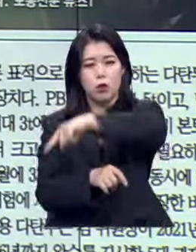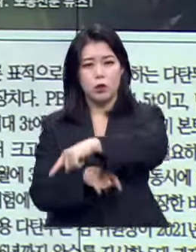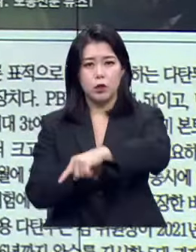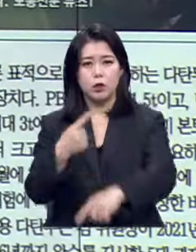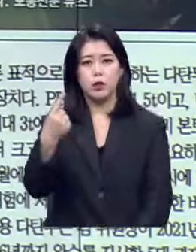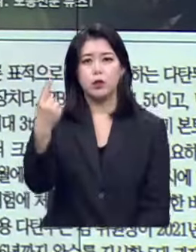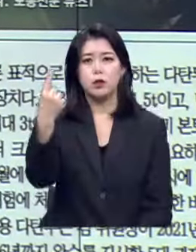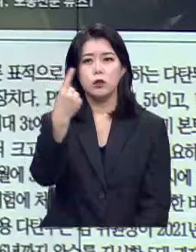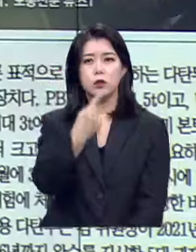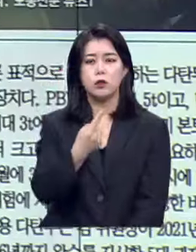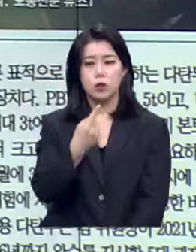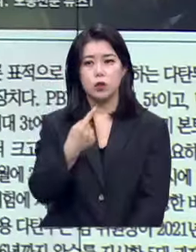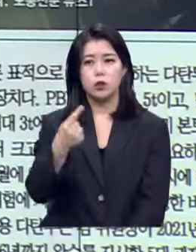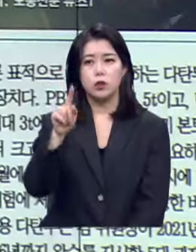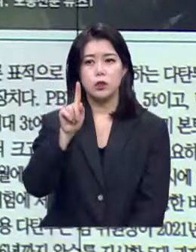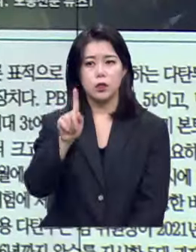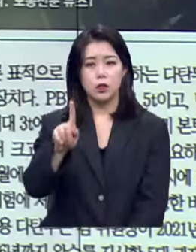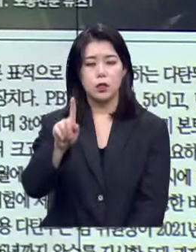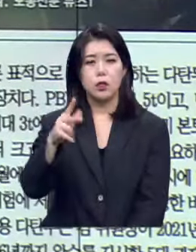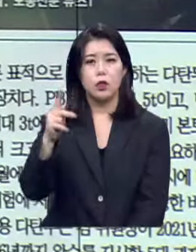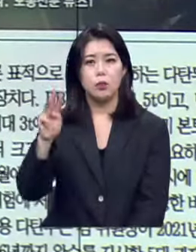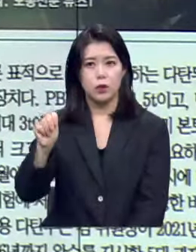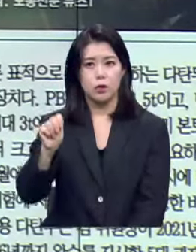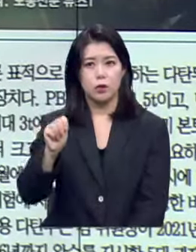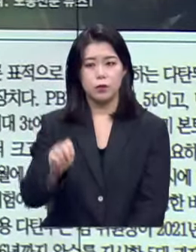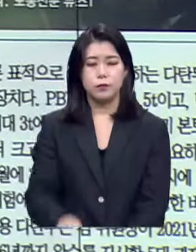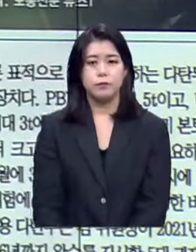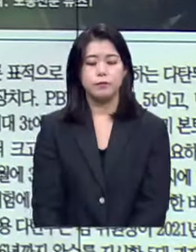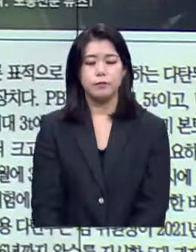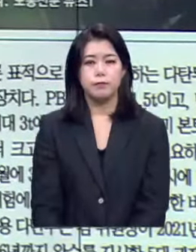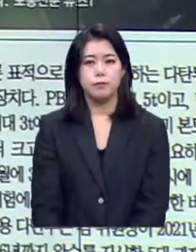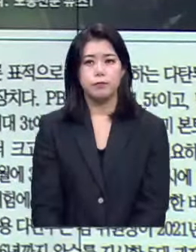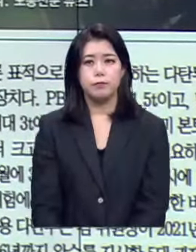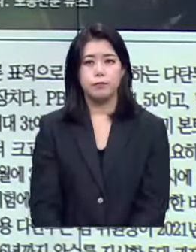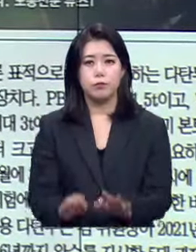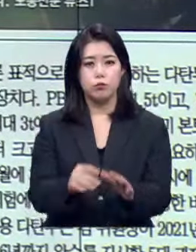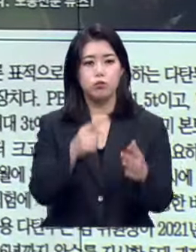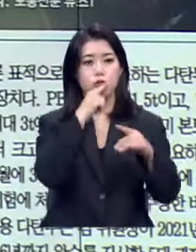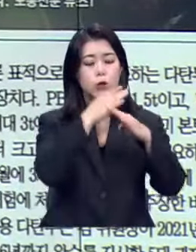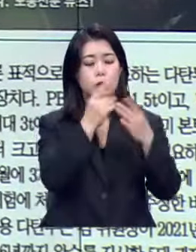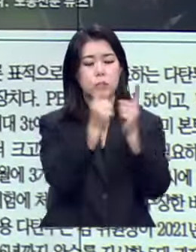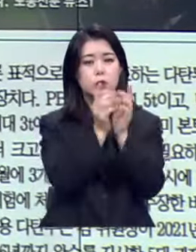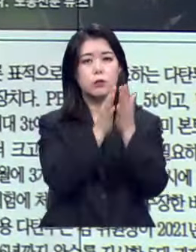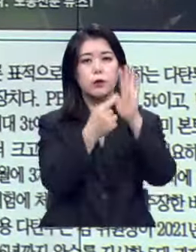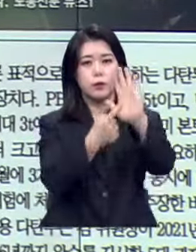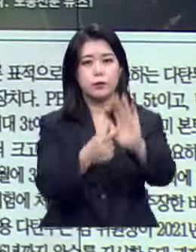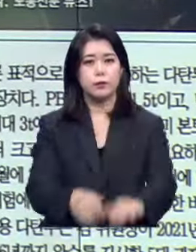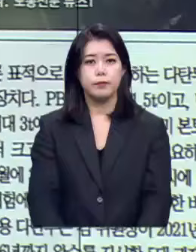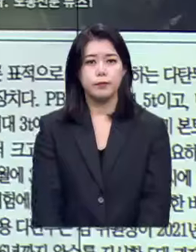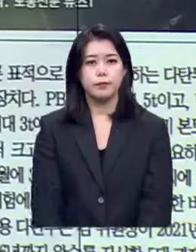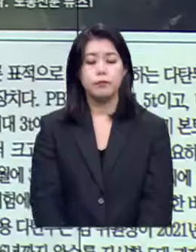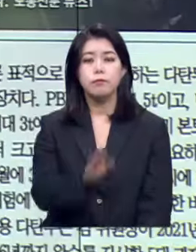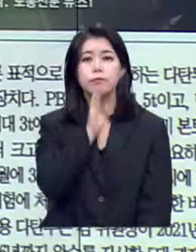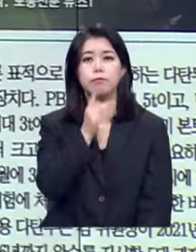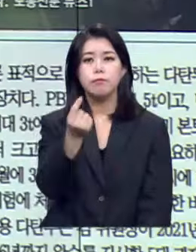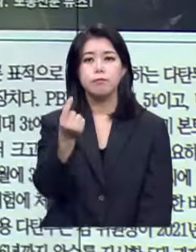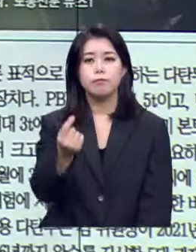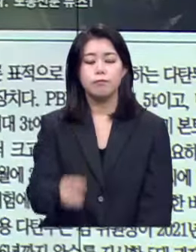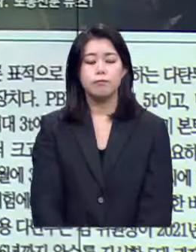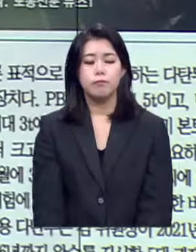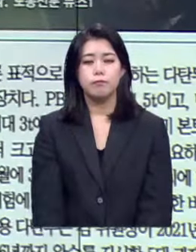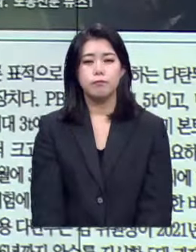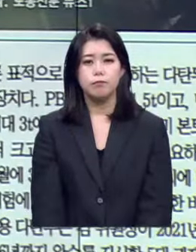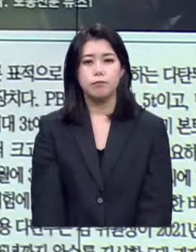1.2km 5156 동안 비행을 했다라고 북한이 직접 밝혔습니다 맞는 거죠